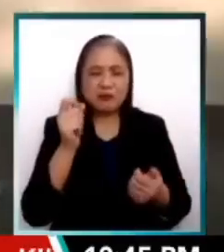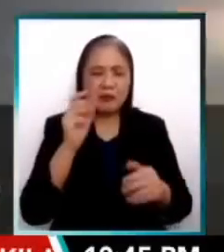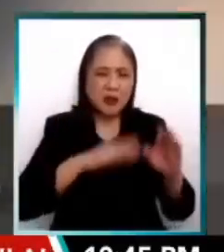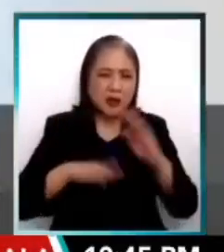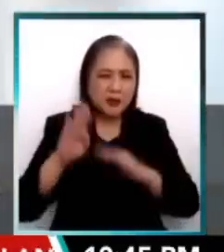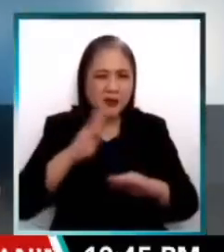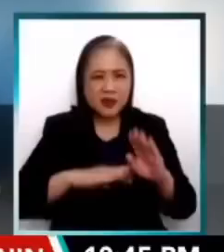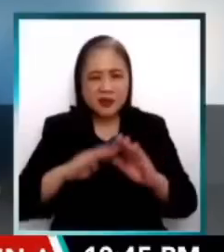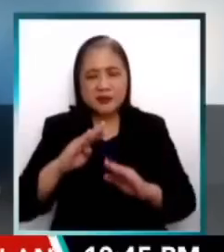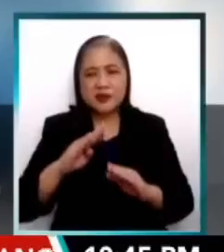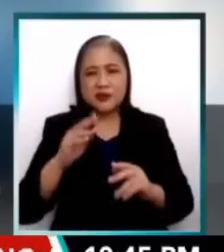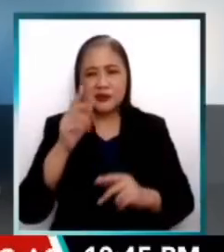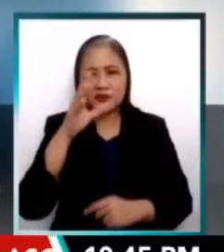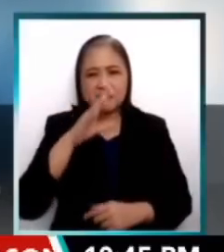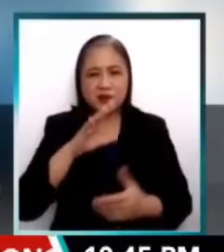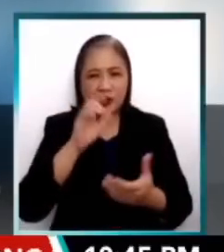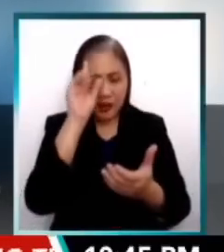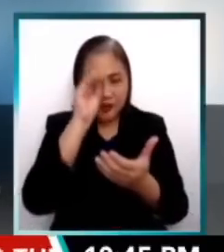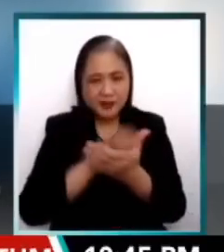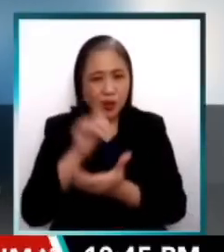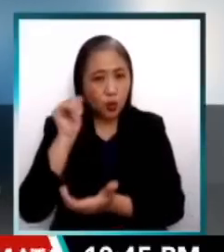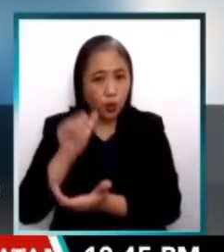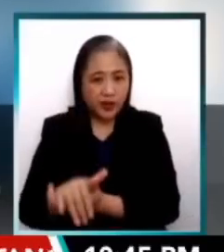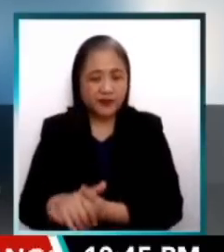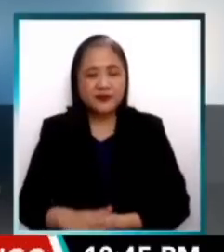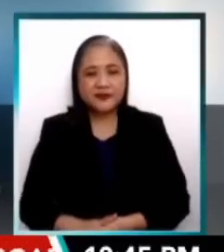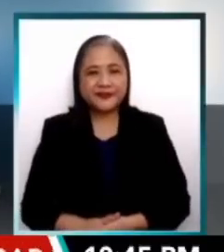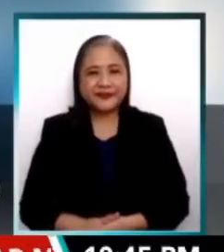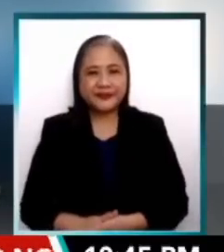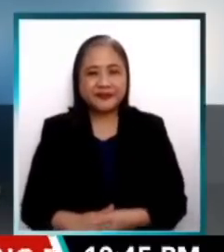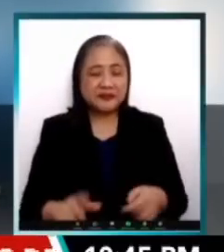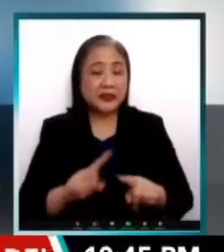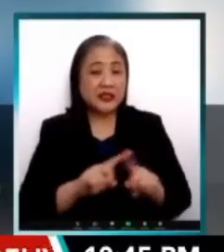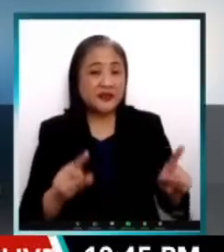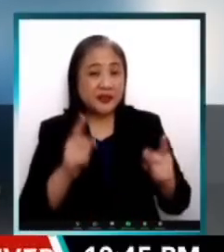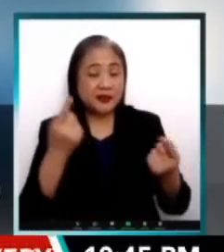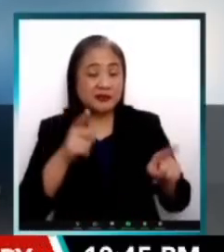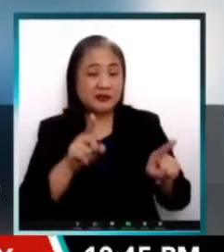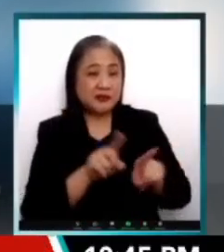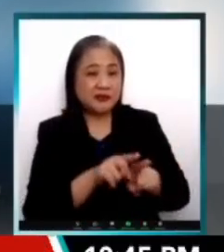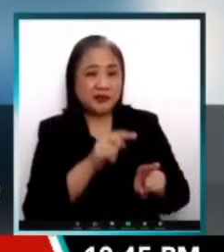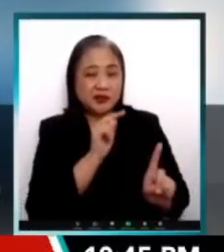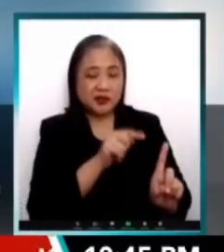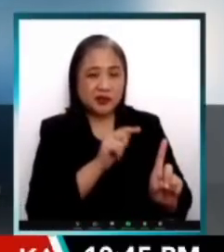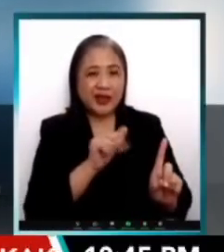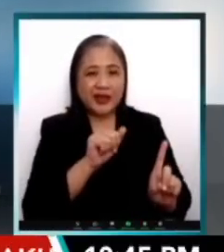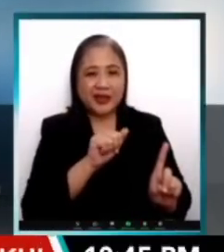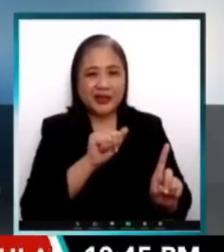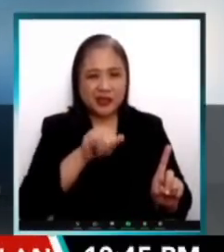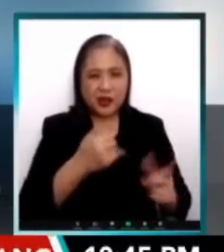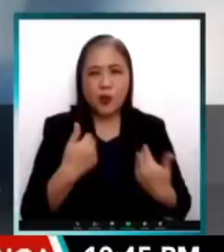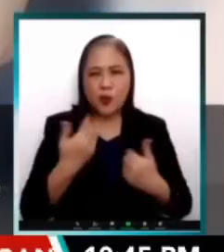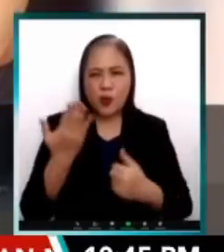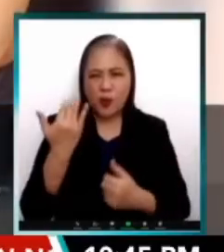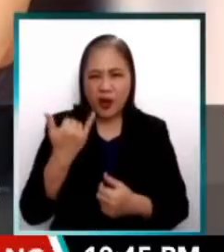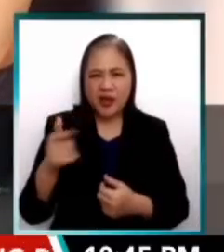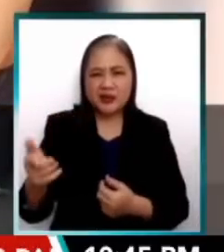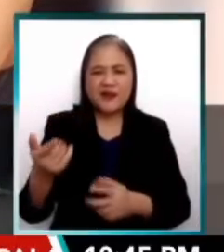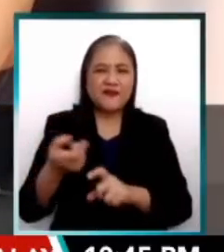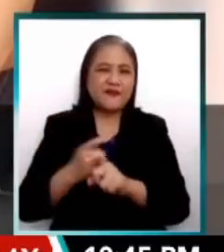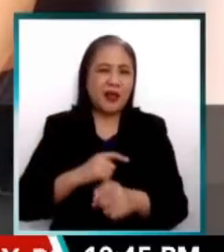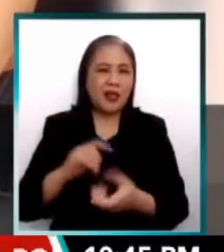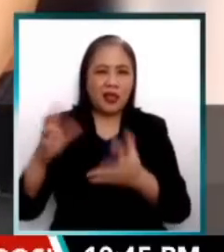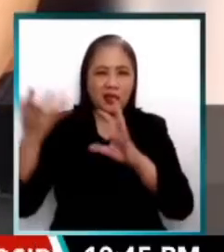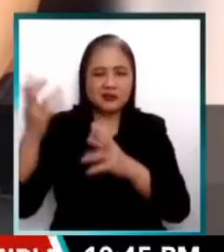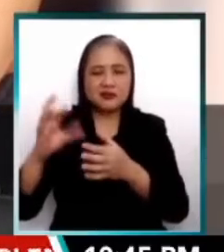mag-asawa. Iba naman ang paniwala ni AJ Aureliado. Galing kasi siya sa magulong pagsasama. At